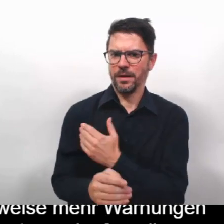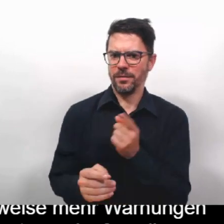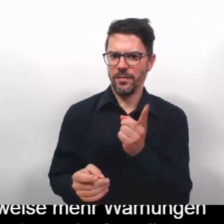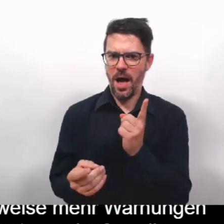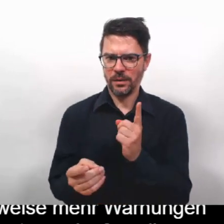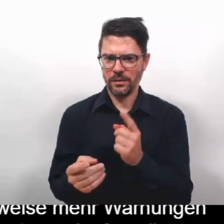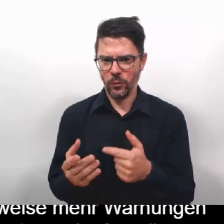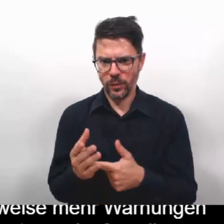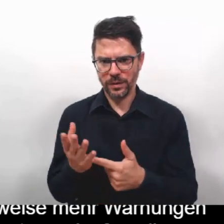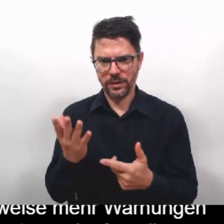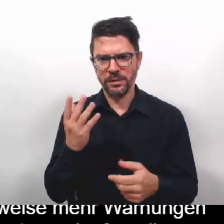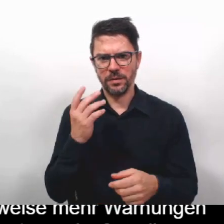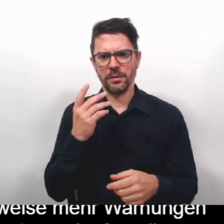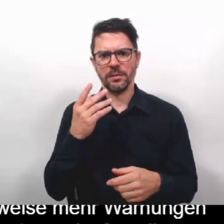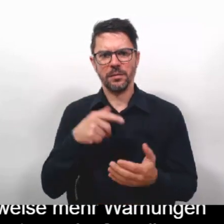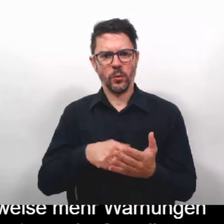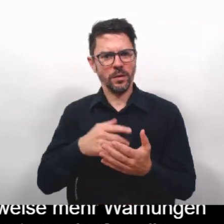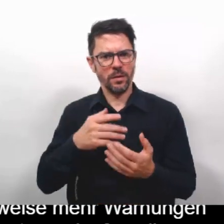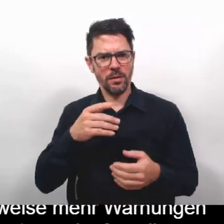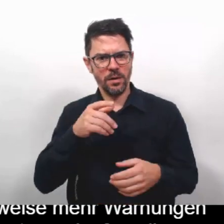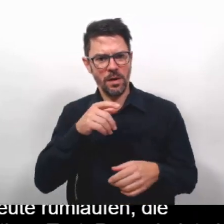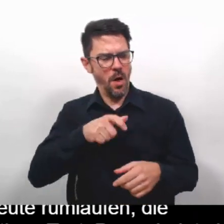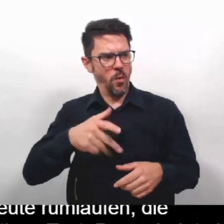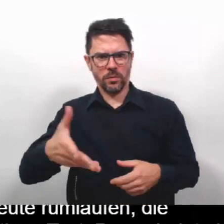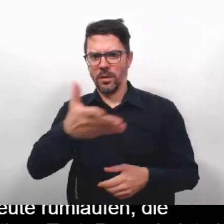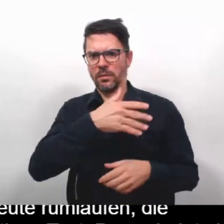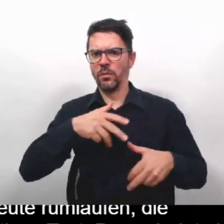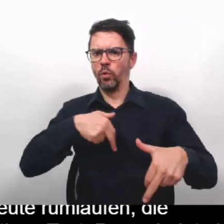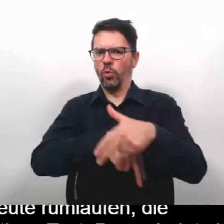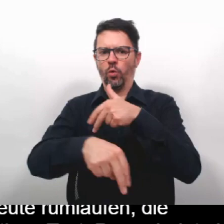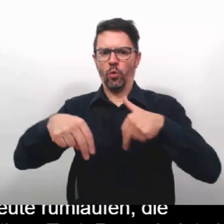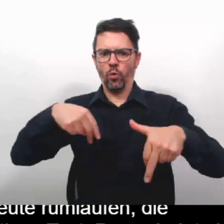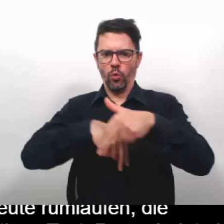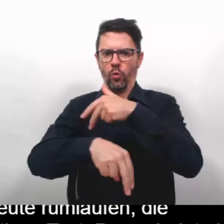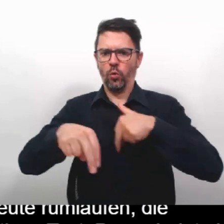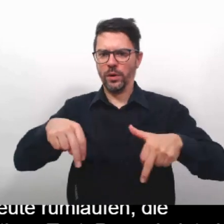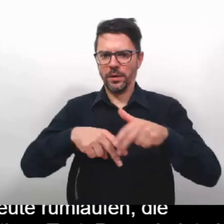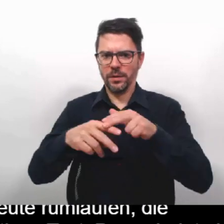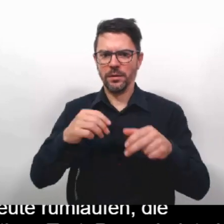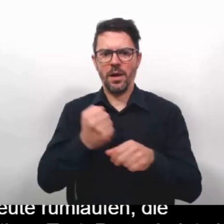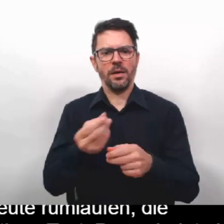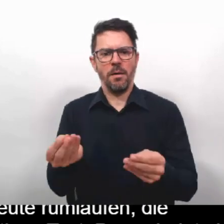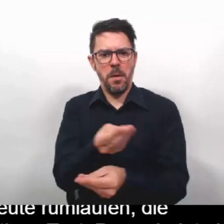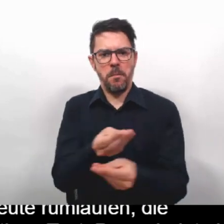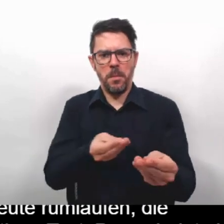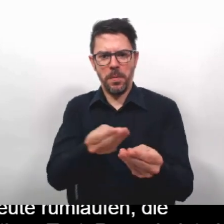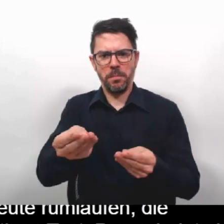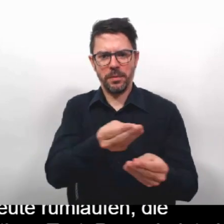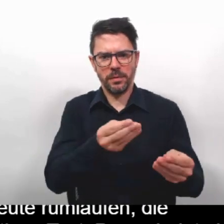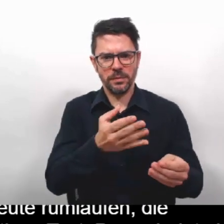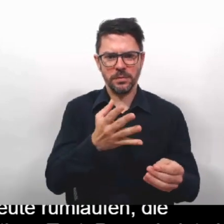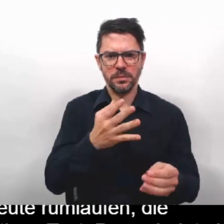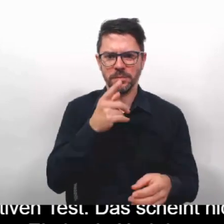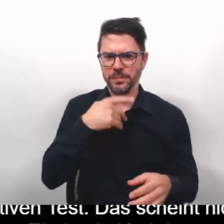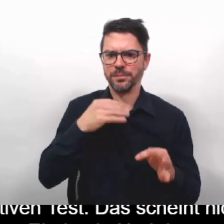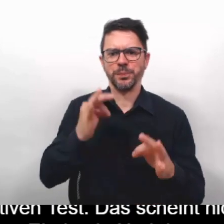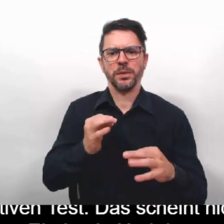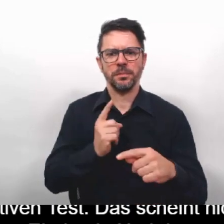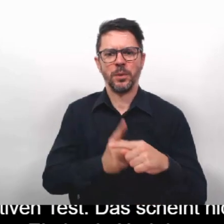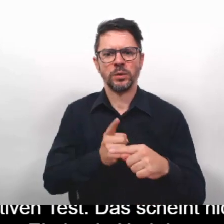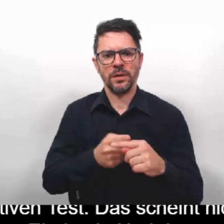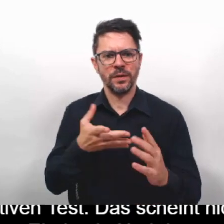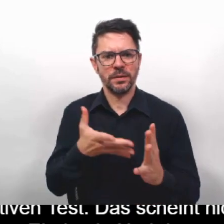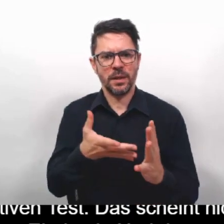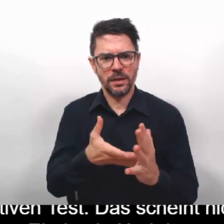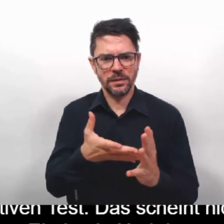immer weiterentwickelt hat. Und dann muss man halt irgendwann entscheiden, in der Abwägung ist es dieser ganzen Faktoren, die da immer wichtig